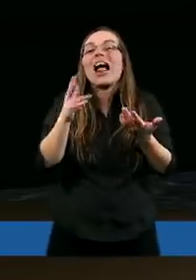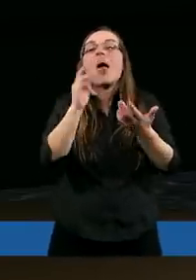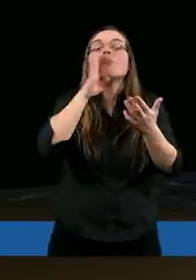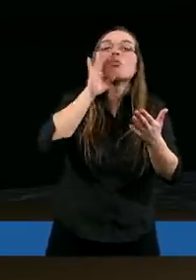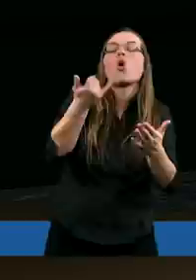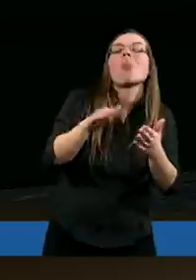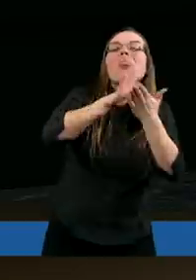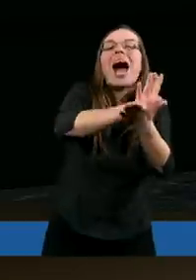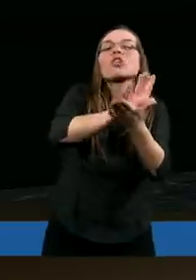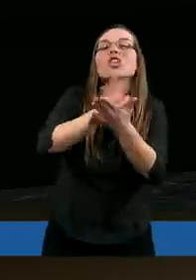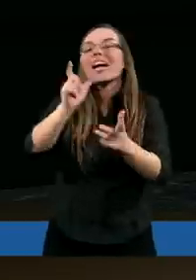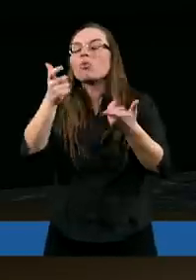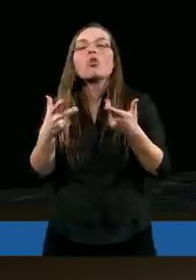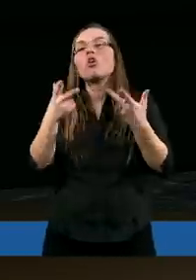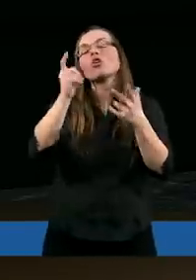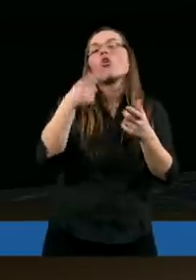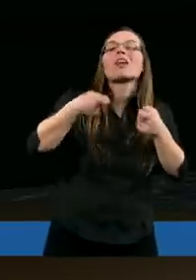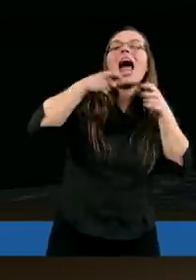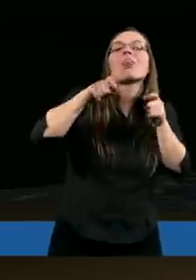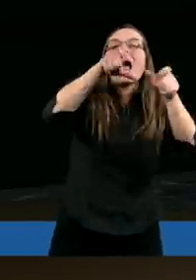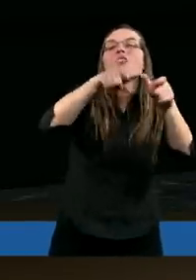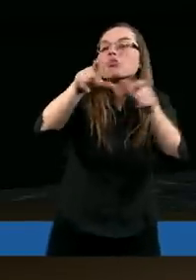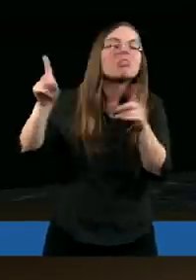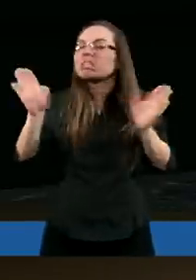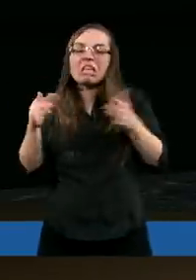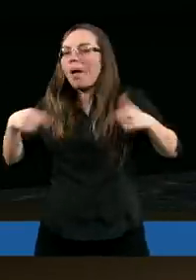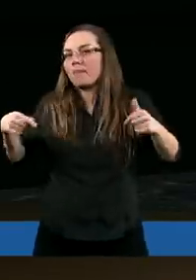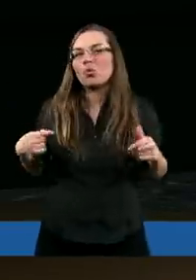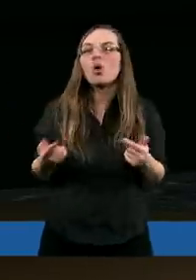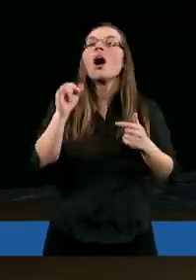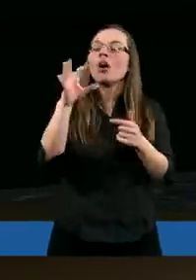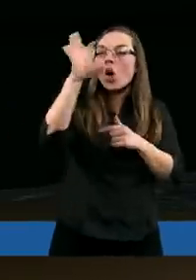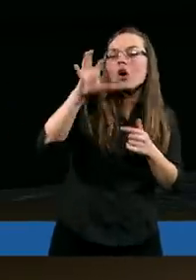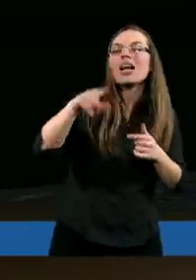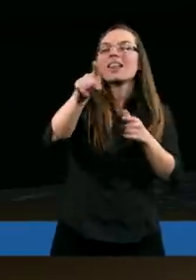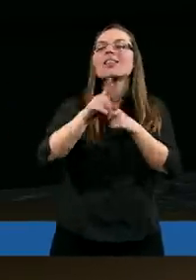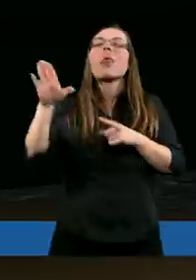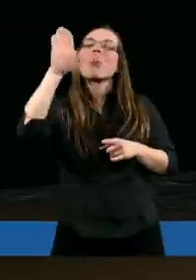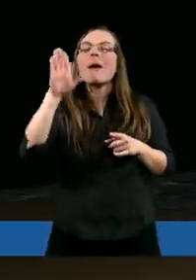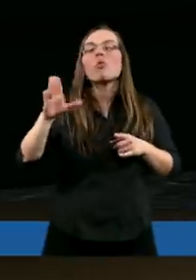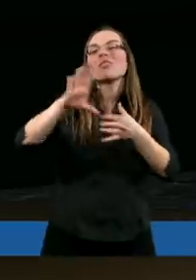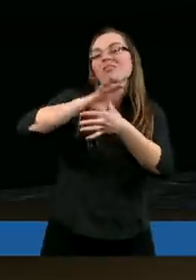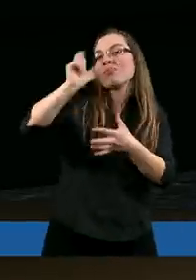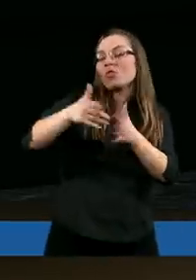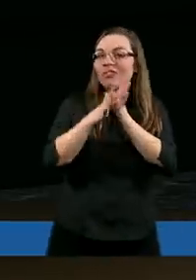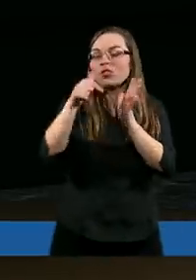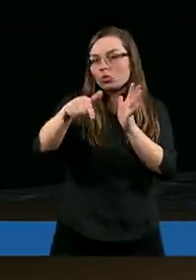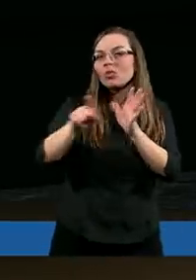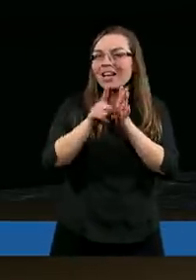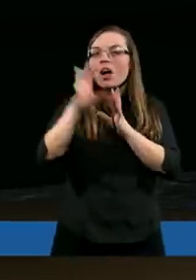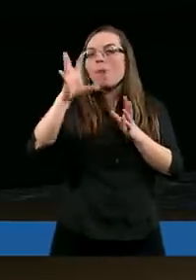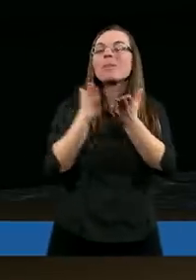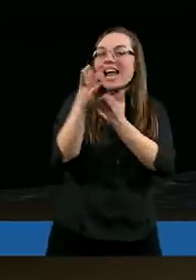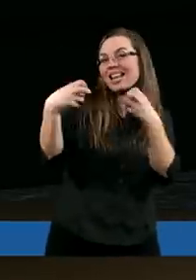i chciał mu coś wciskać. Ze mną oglądali nabożeństwa w Podkowie tutaj